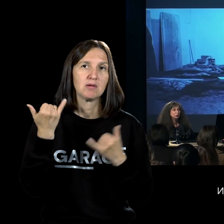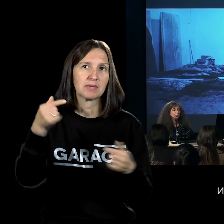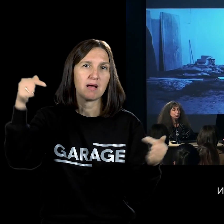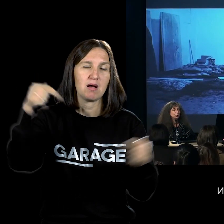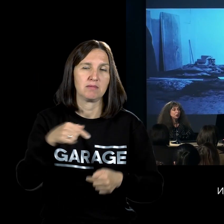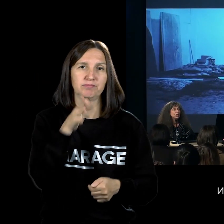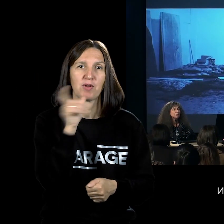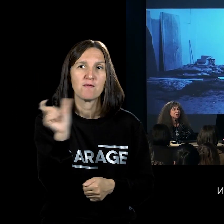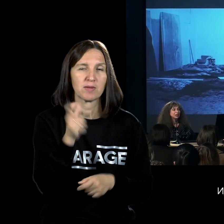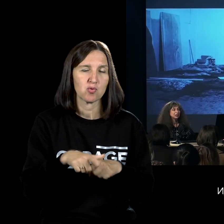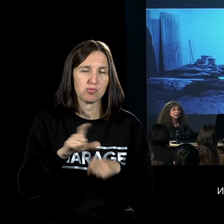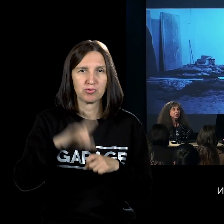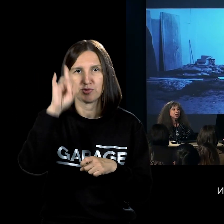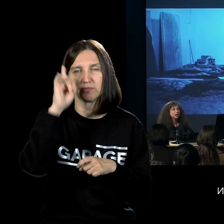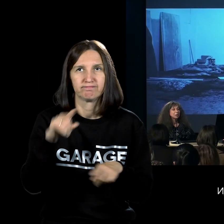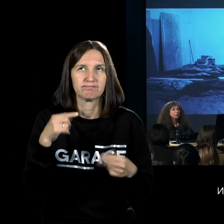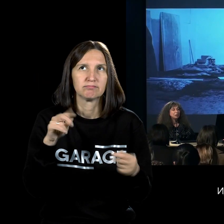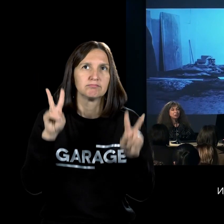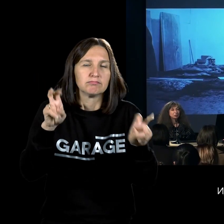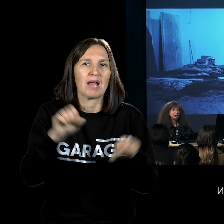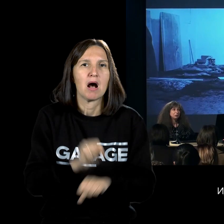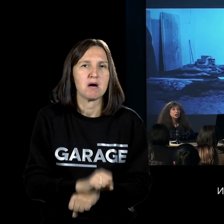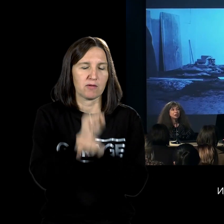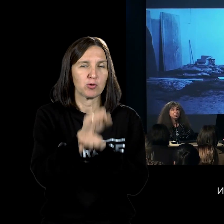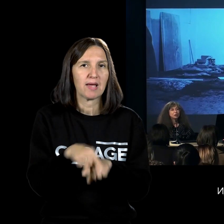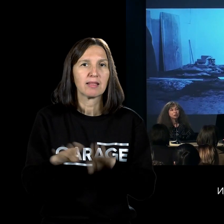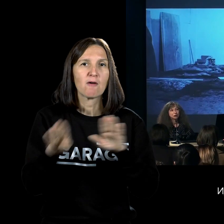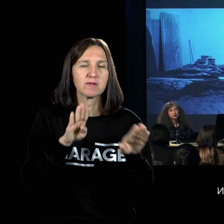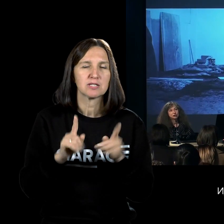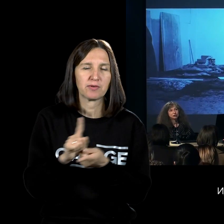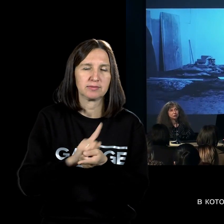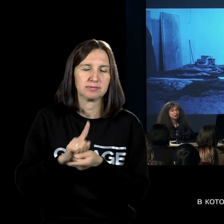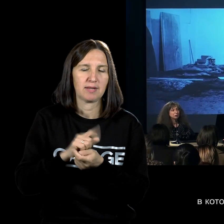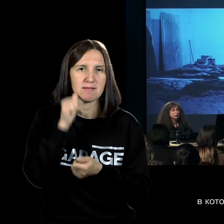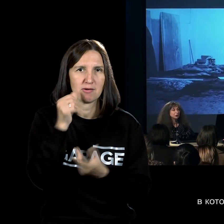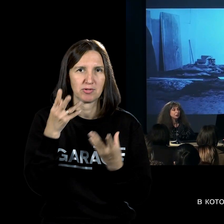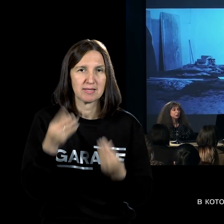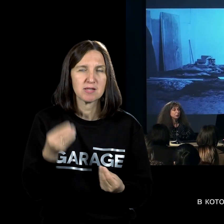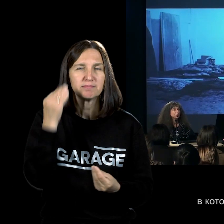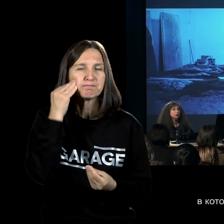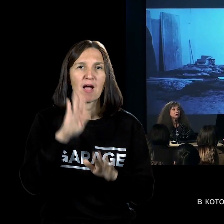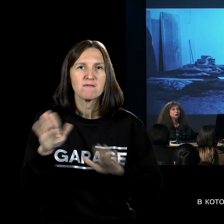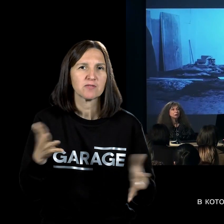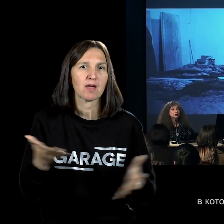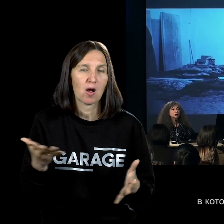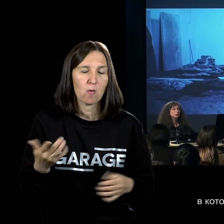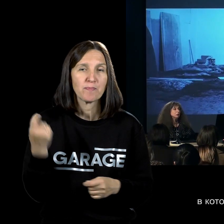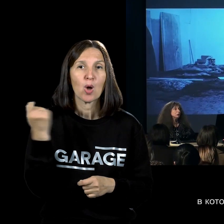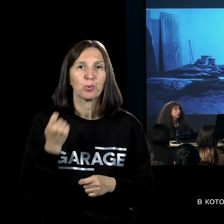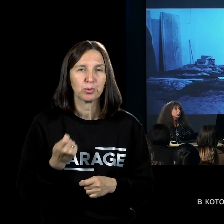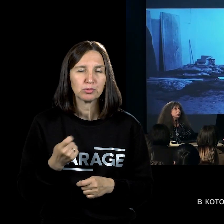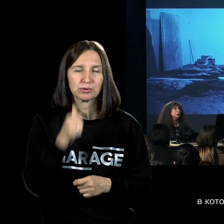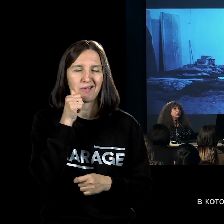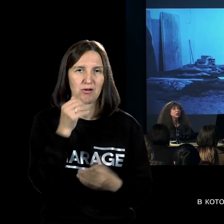в том, что художник постоянно перемещает предметы в пространстве, а вернее превращает это пространство. В данном случае